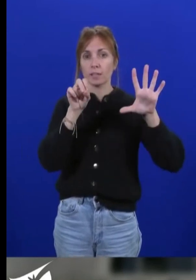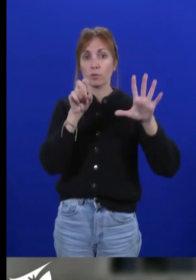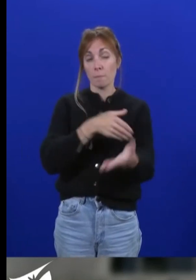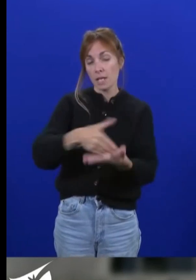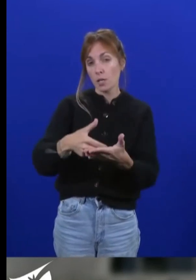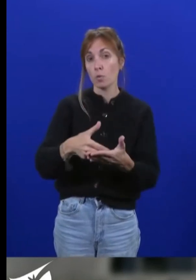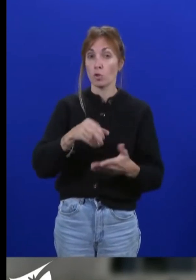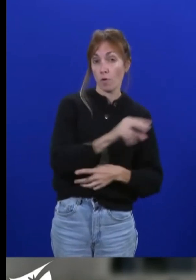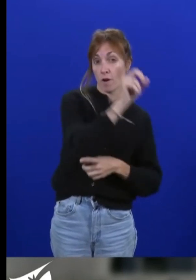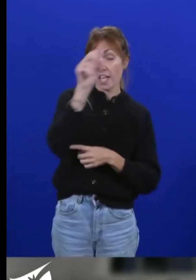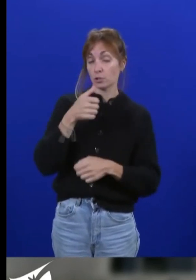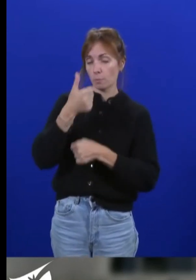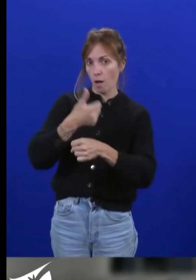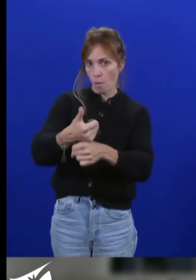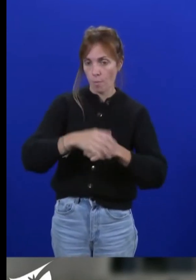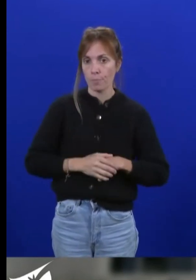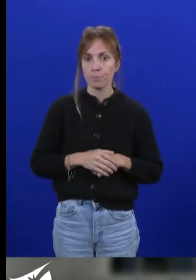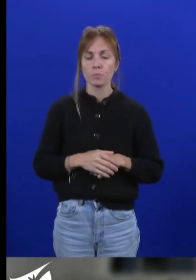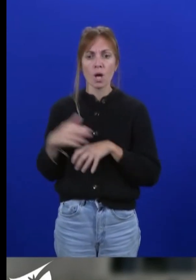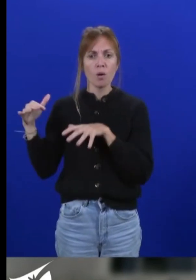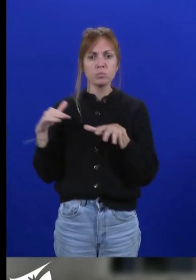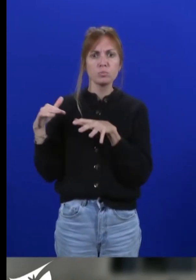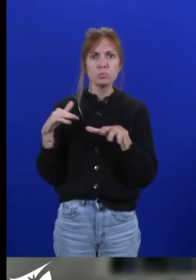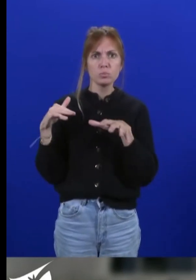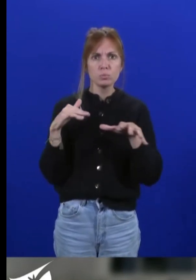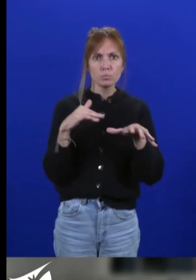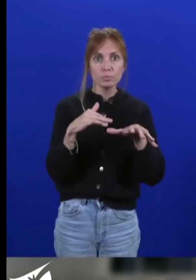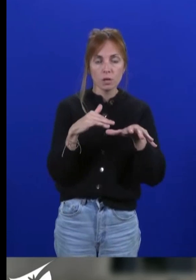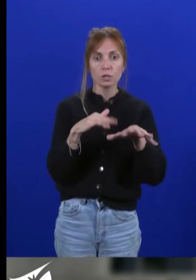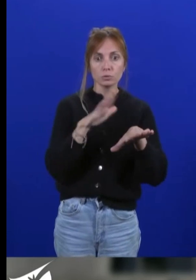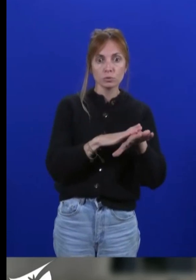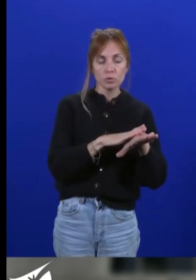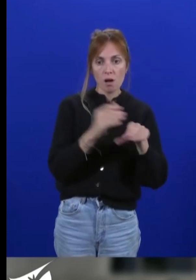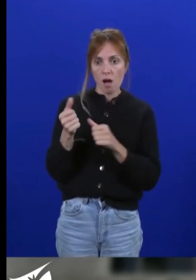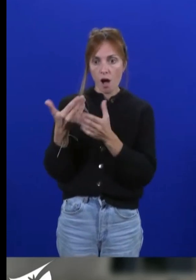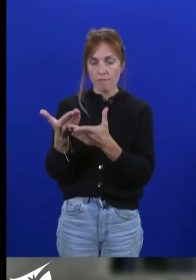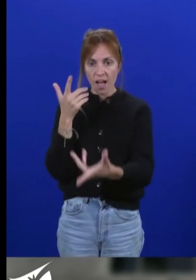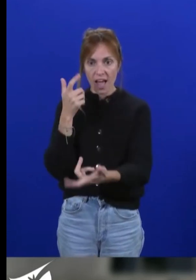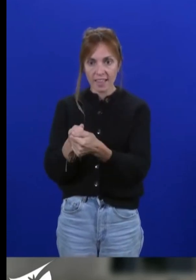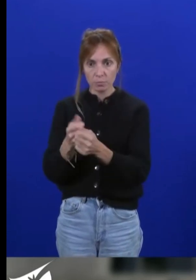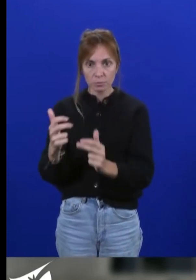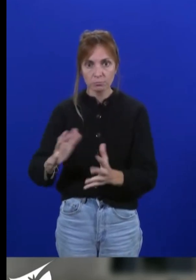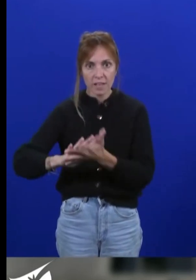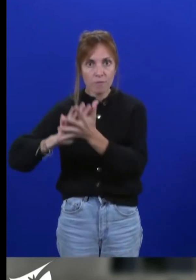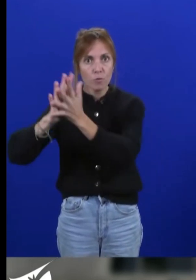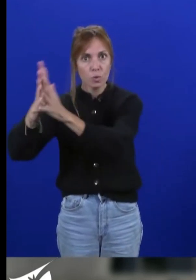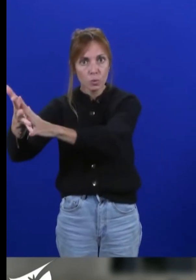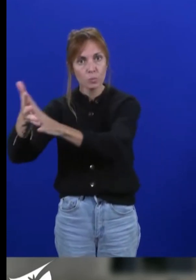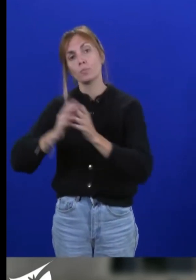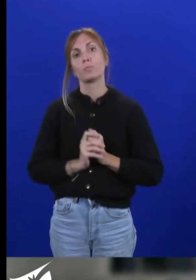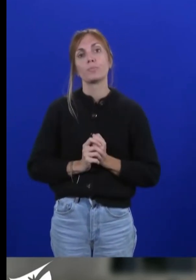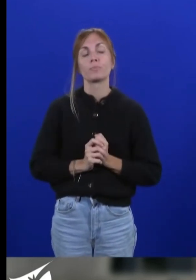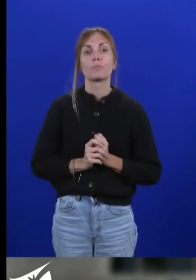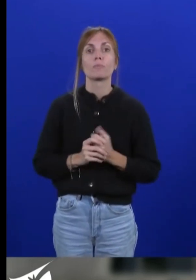an. L'augmentation de la fréquence accompagnera l'évolution de l'offre proposée aux usagers actuels et futurs du réseau